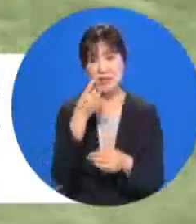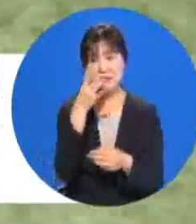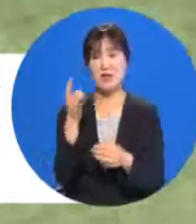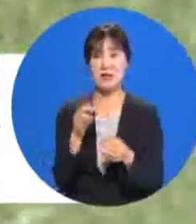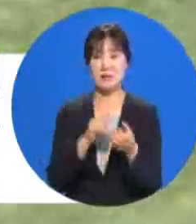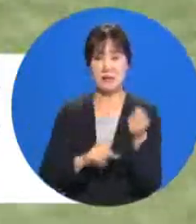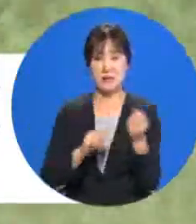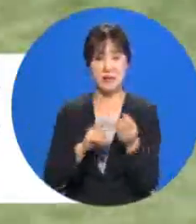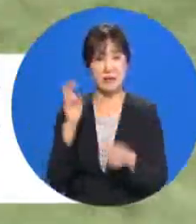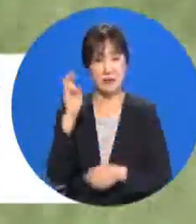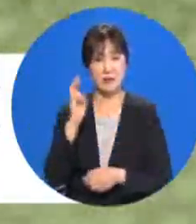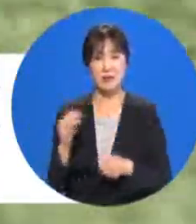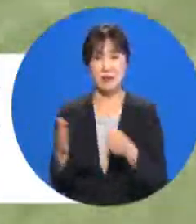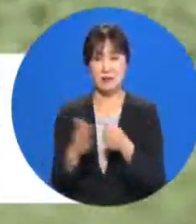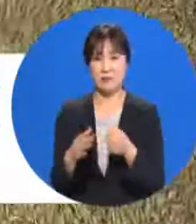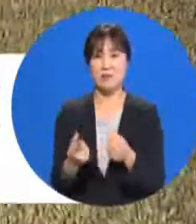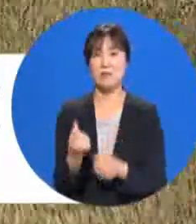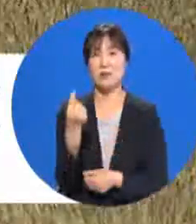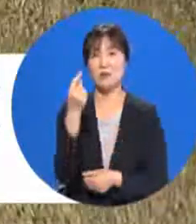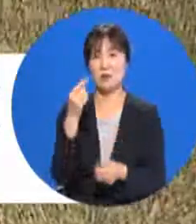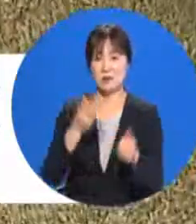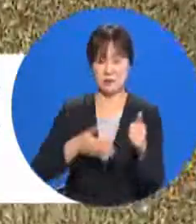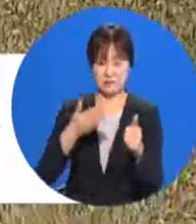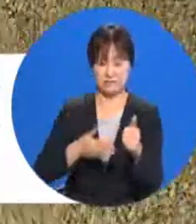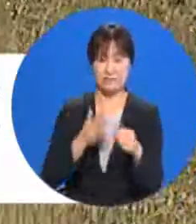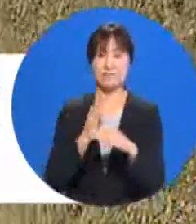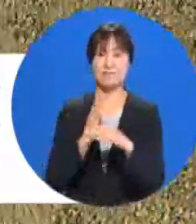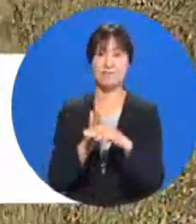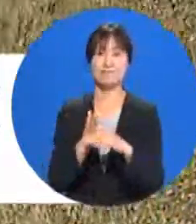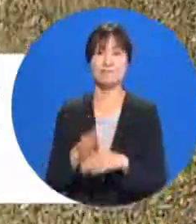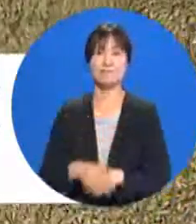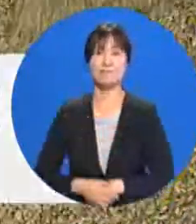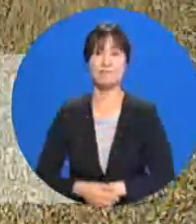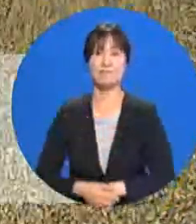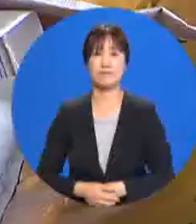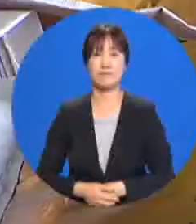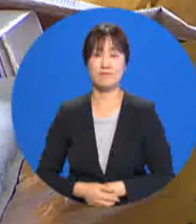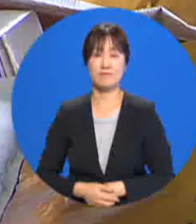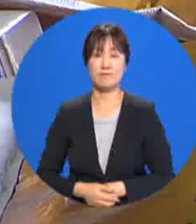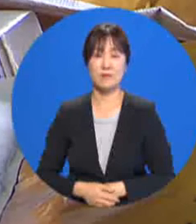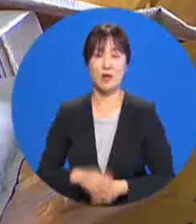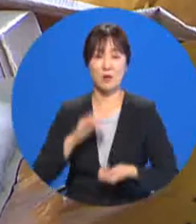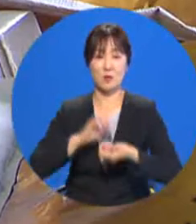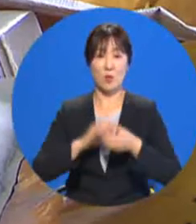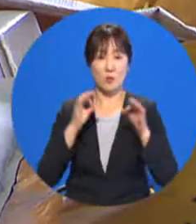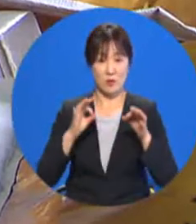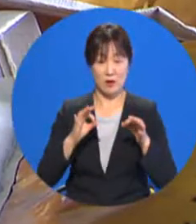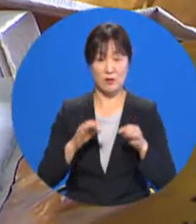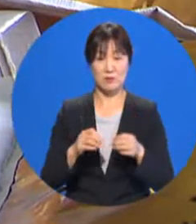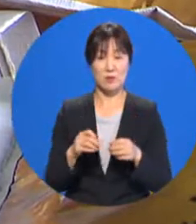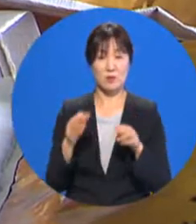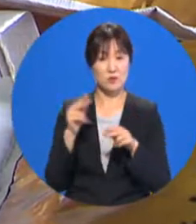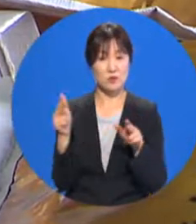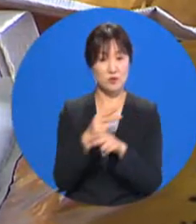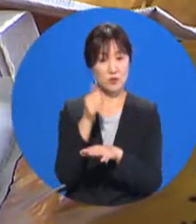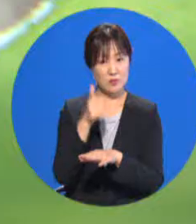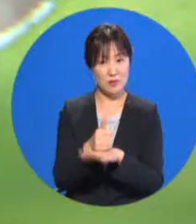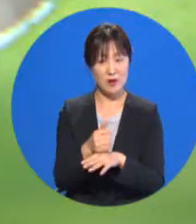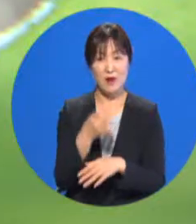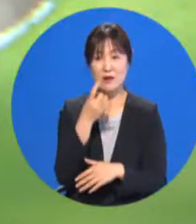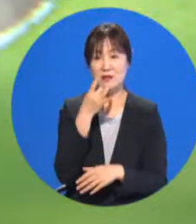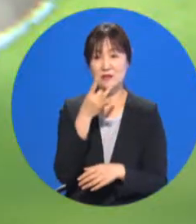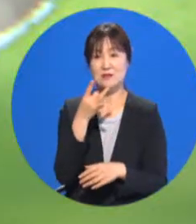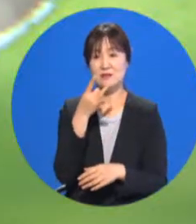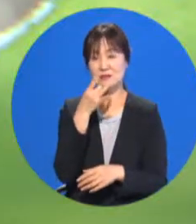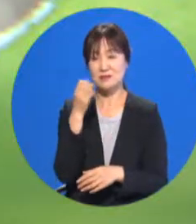있습니다. 지금 많이 서둘러 달라고 지금 독촉을 하고 있습니다. 농협은 이번 주말 올해 첫 수확을 기념하는